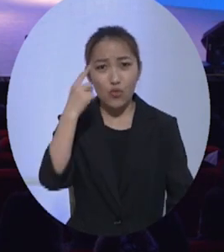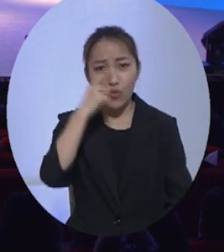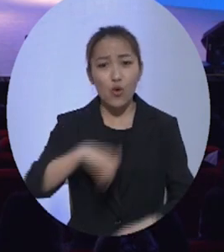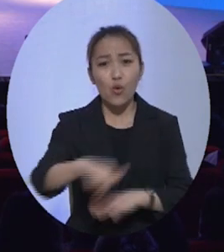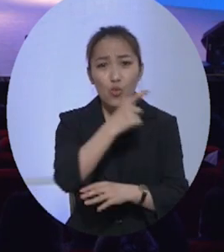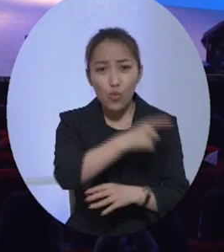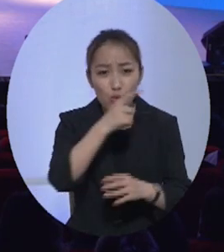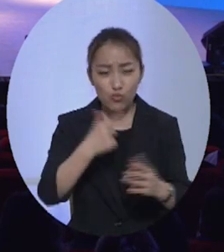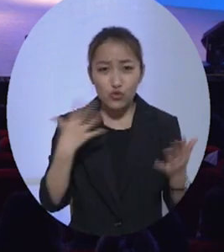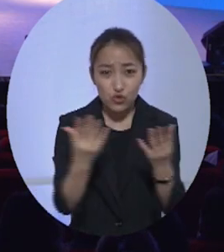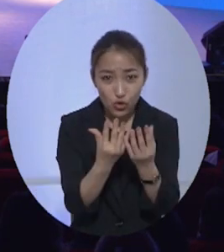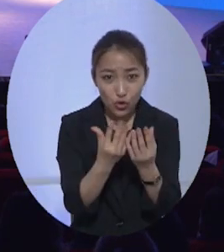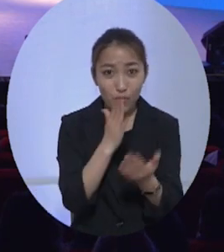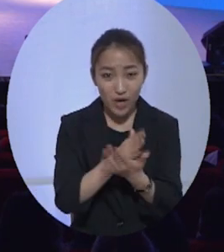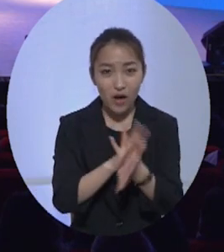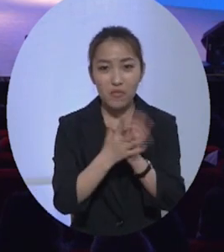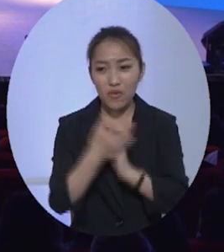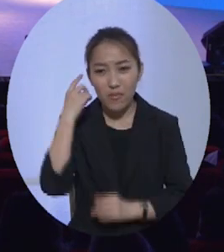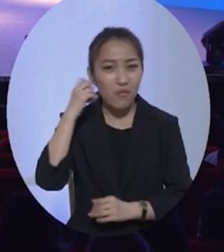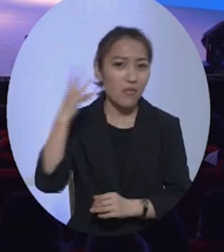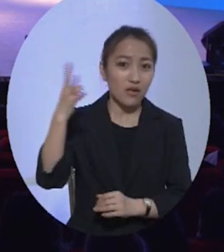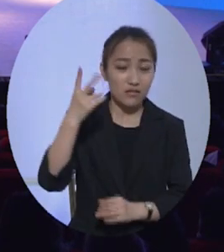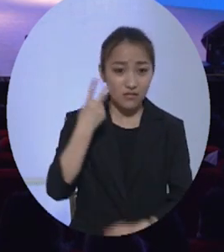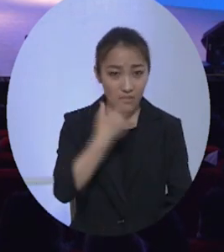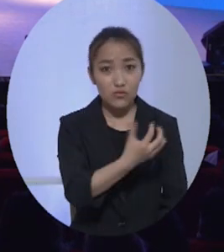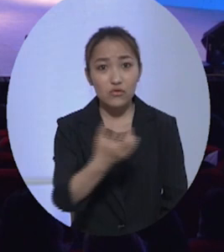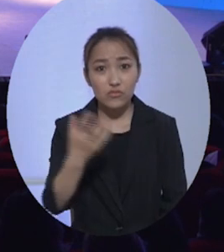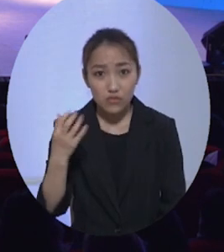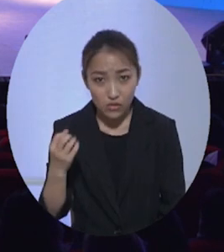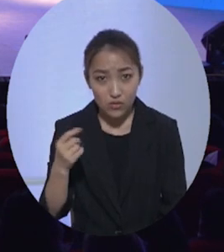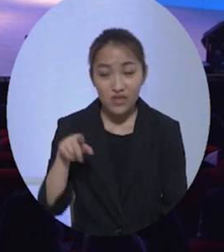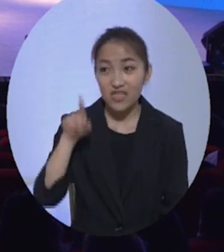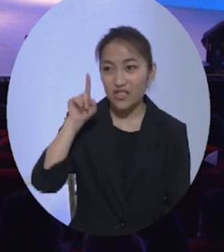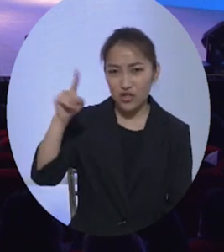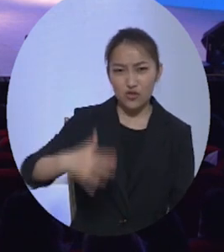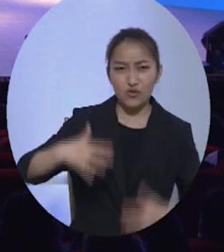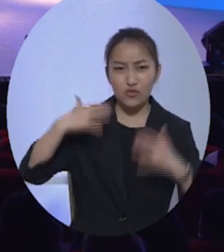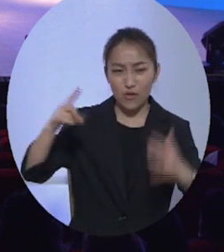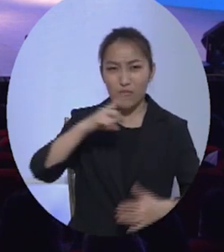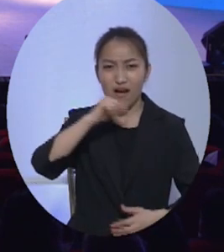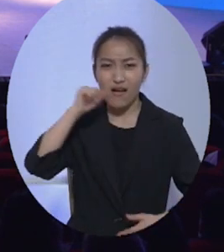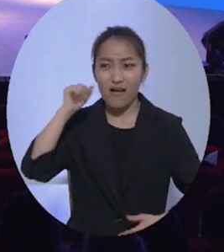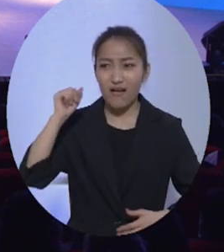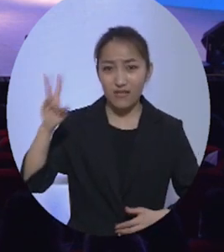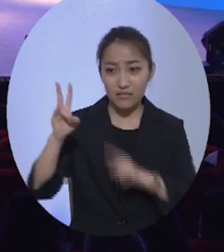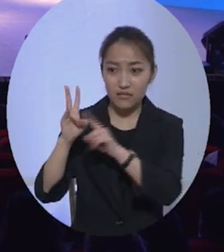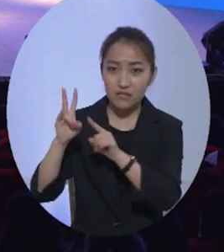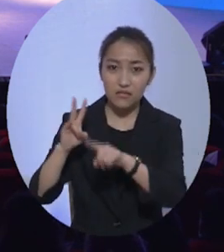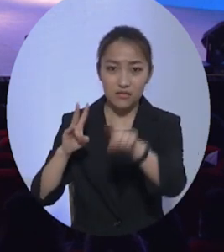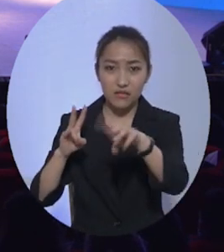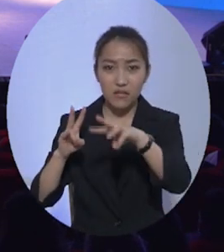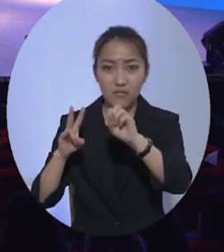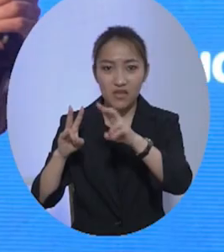байгаа. Тэгвэл өчигдөр яаж ийсэн юм бэ? Тэр том хаанд минлэг эцэг хэрэггүй болцсон байсан. Тэр өвгөн хинт ч хэрэггүй